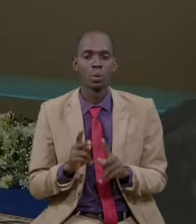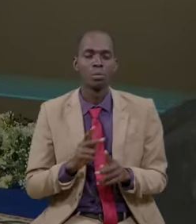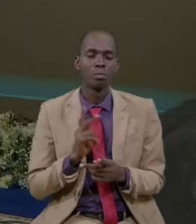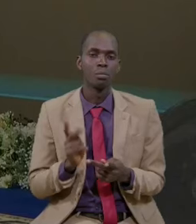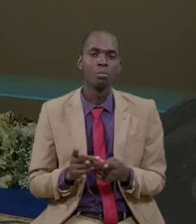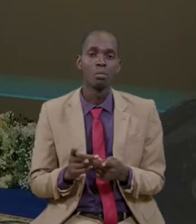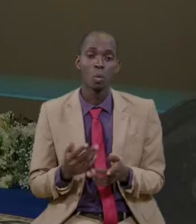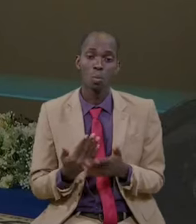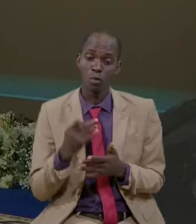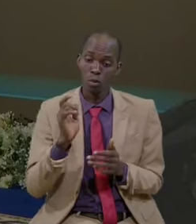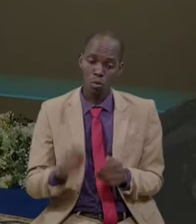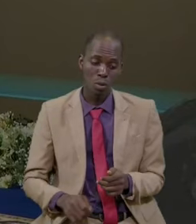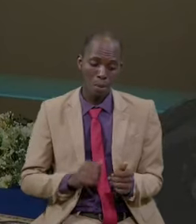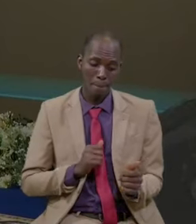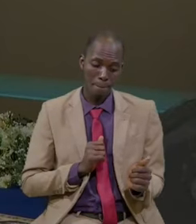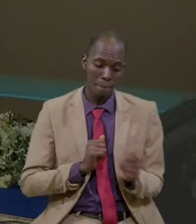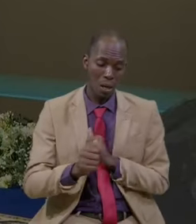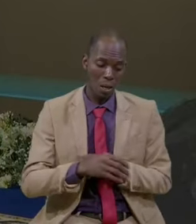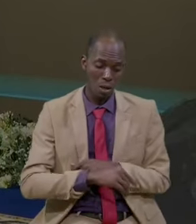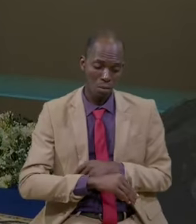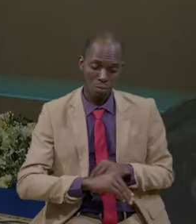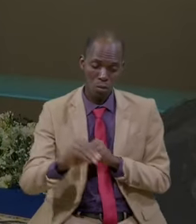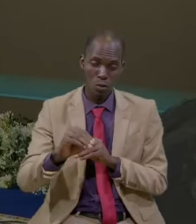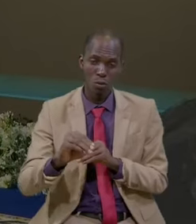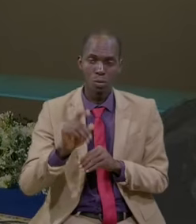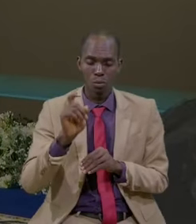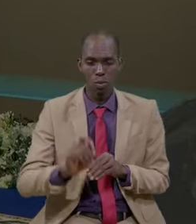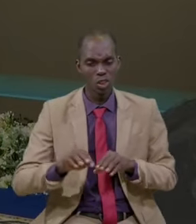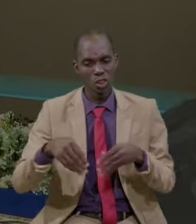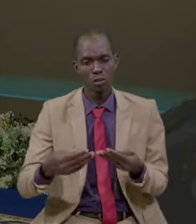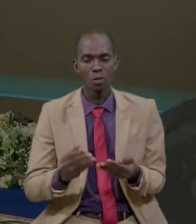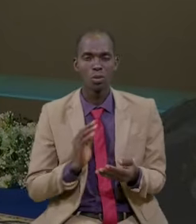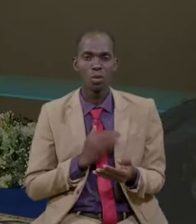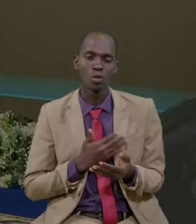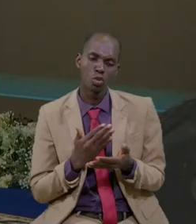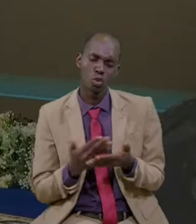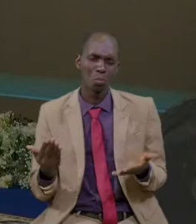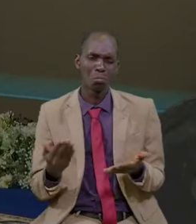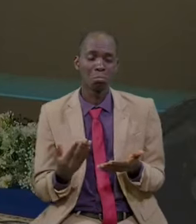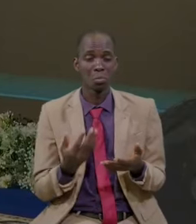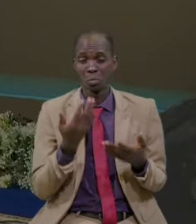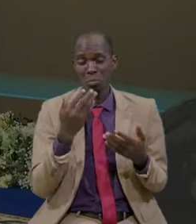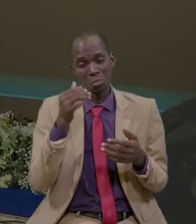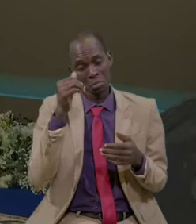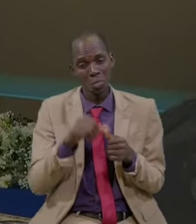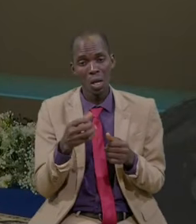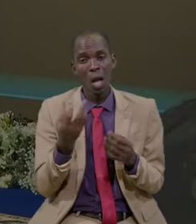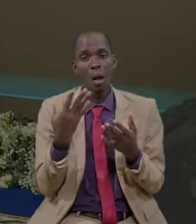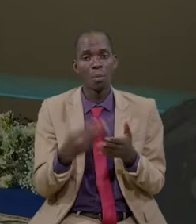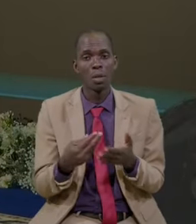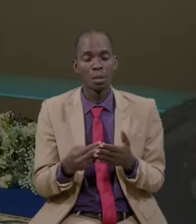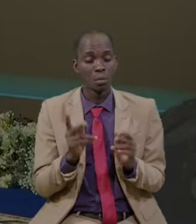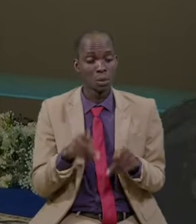Ils ont regardé. Oui, tout va bien, mais avant que tu ne passes ici, tu dois nous